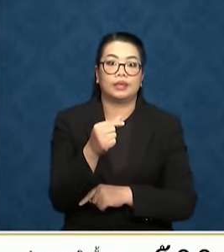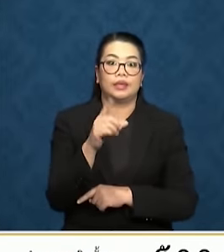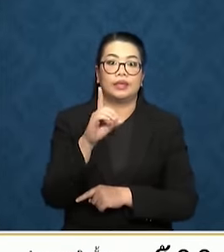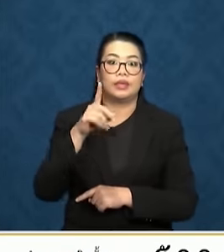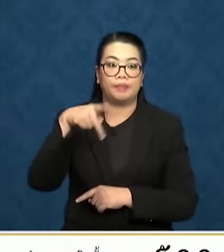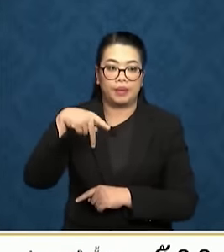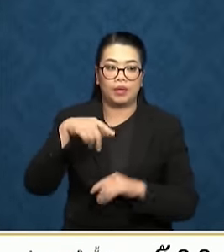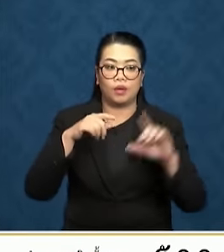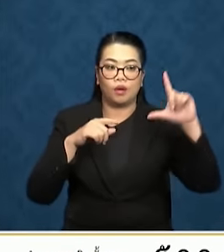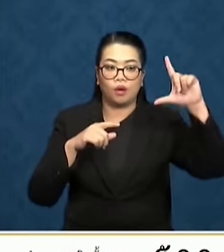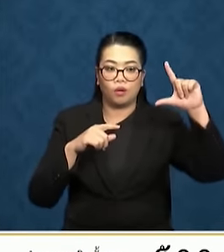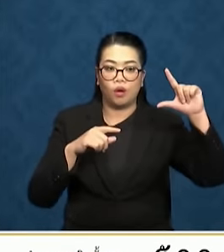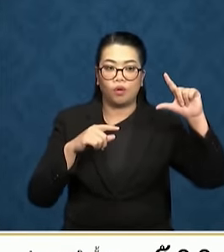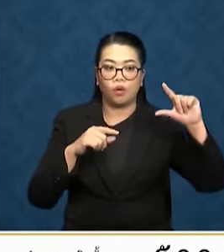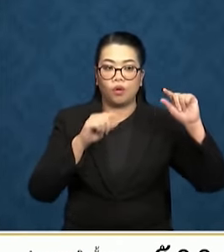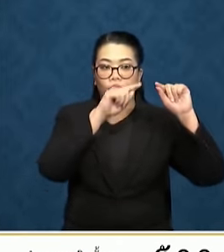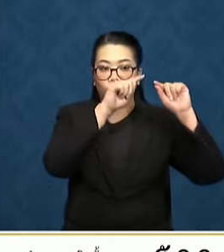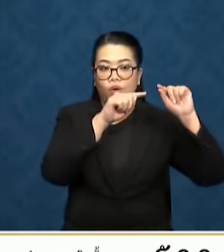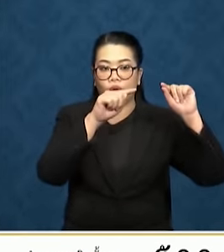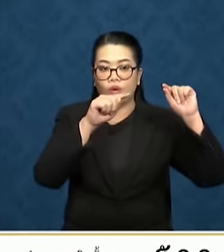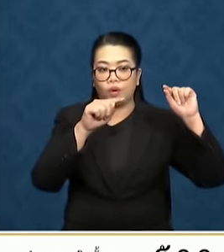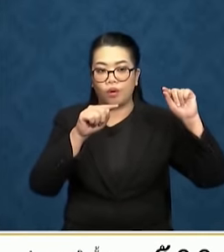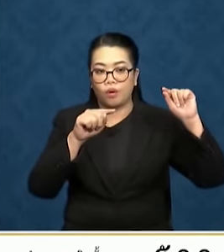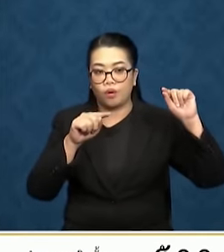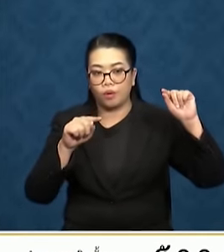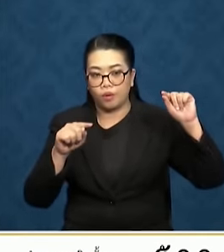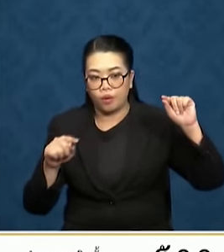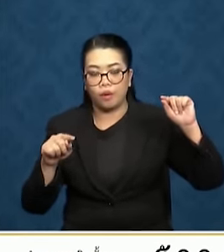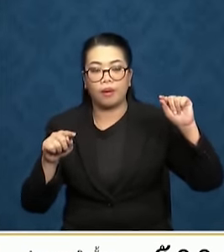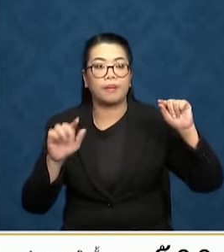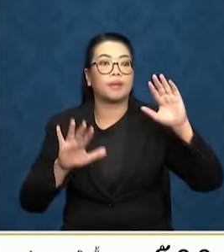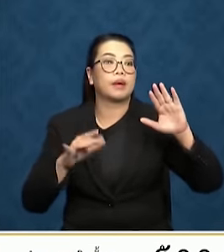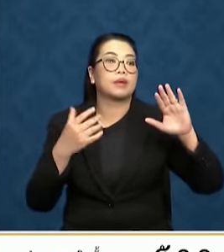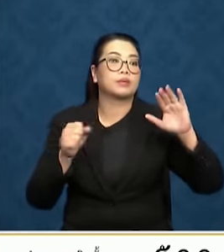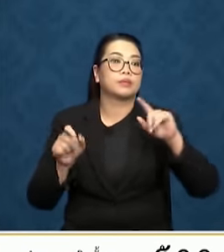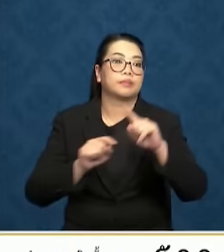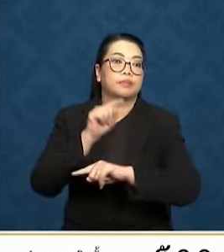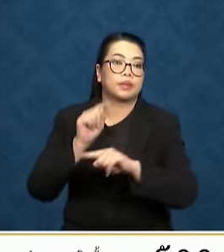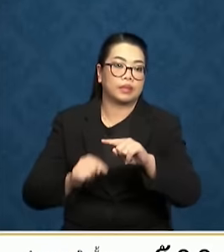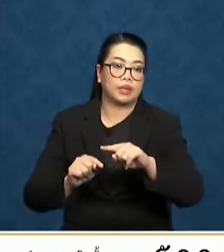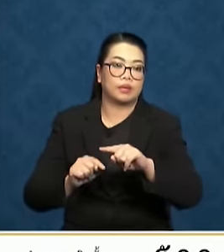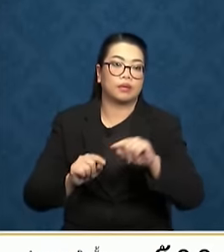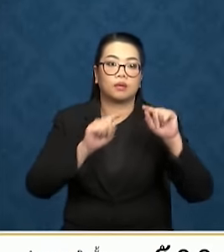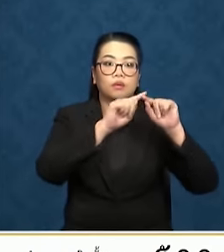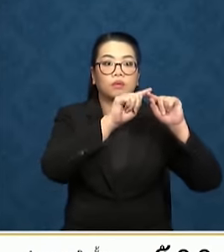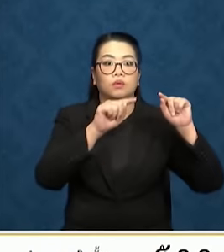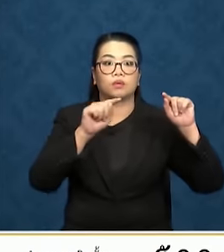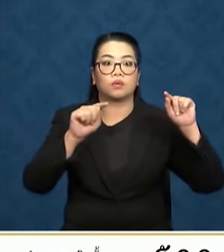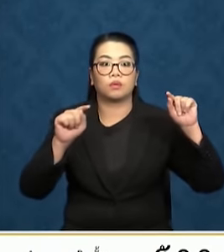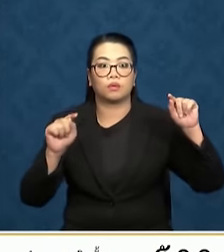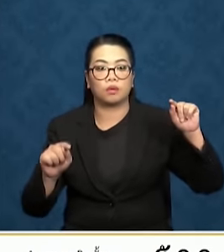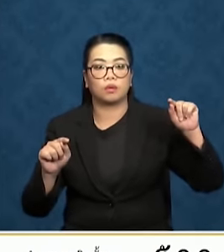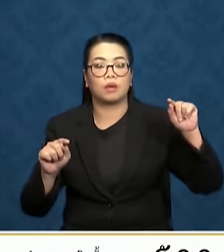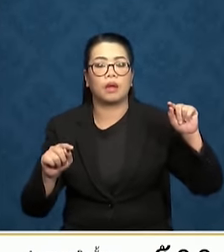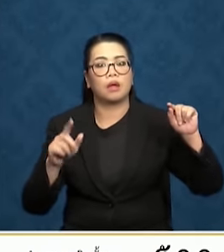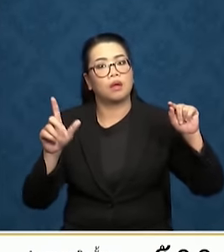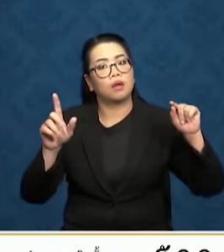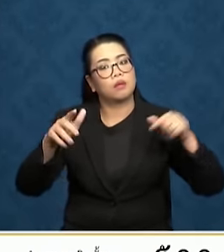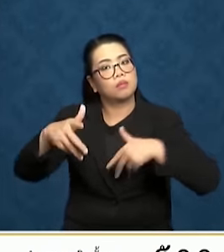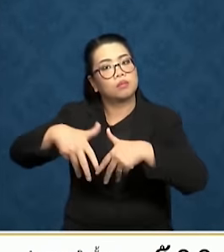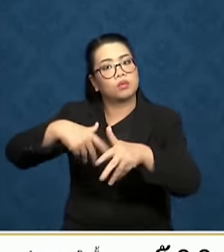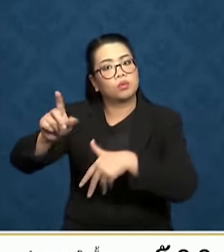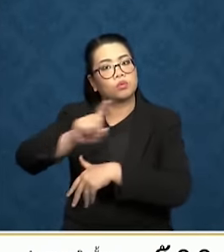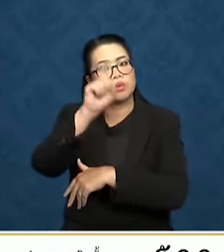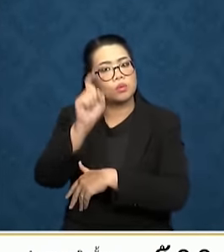น้อยลงเรื่อยๆจนถึงปี 66นะครับอยู่ที่ประมาณ 10กว่าเปอร์เซ็นตคราวนี้พี่น้องประชาชนก็อาจจะถาม